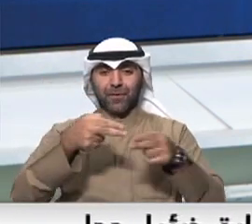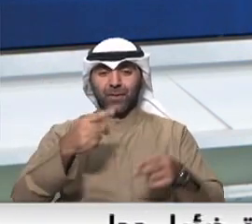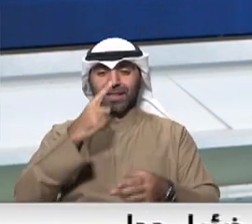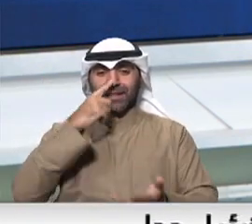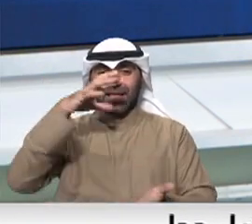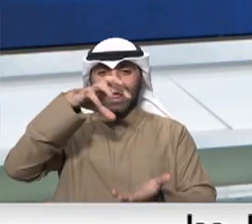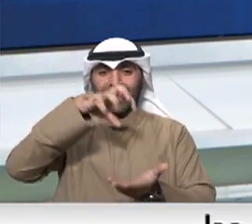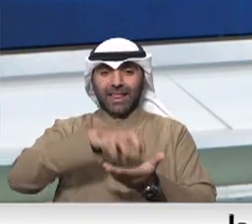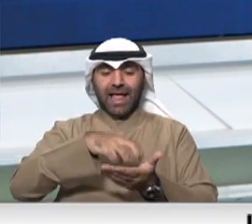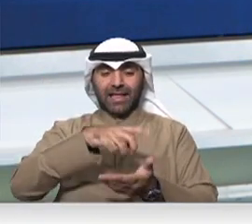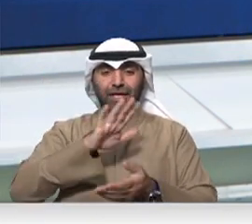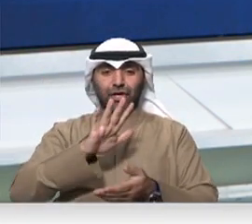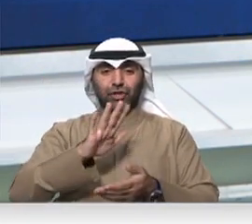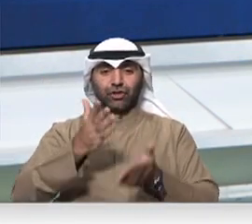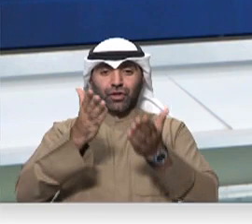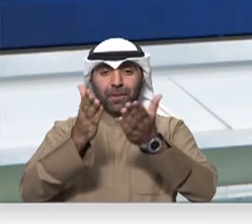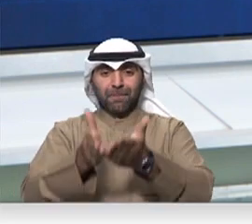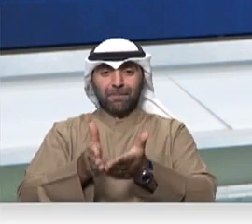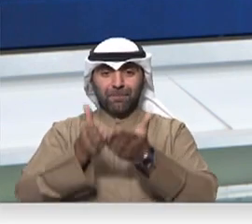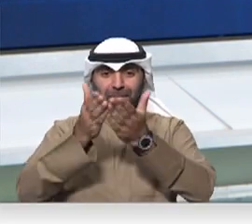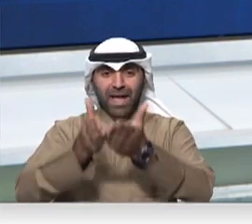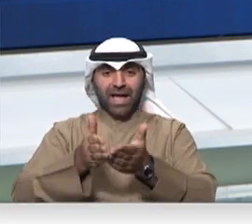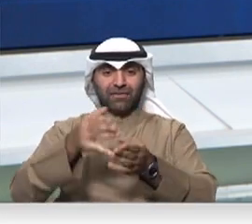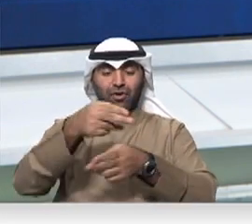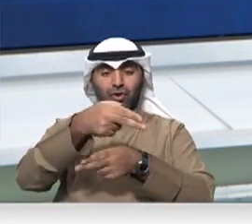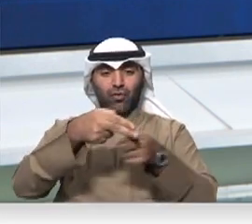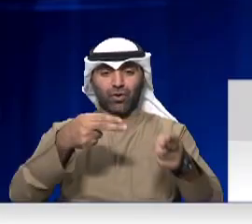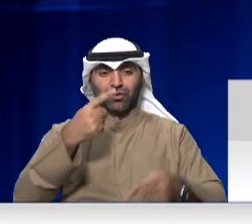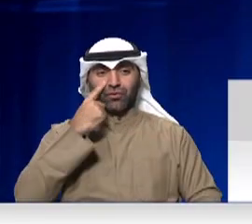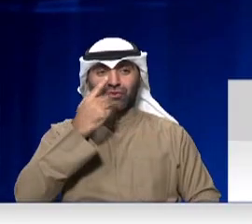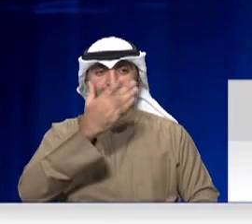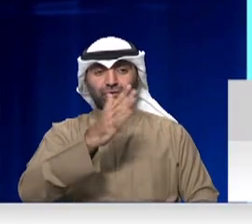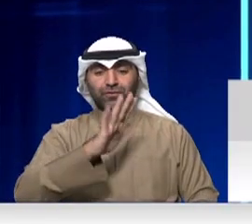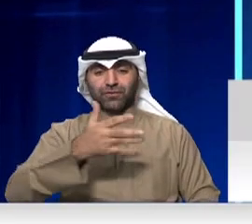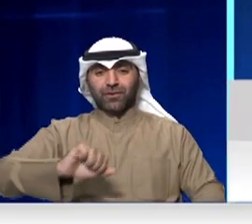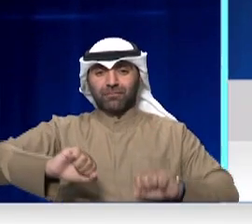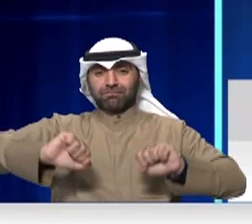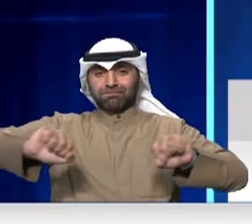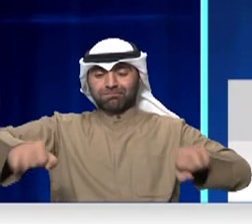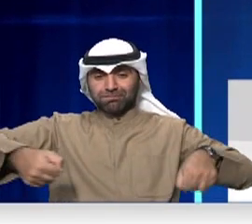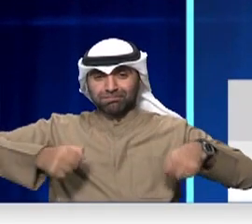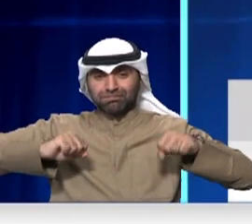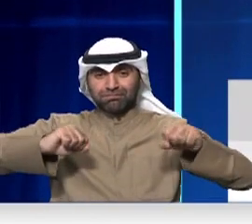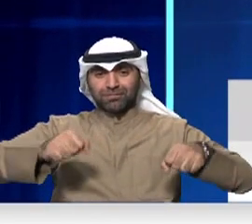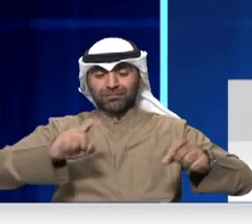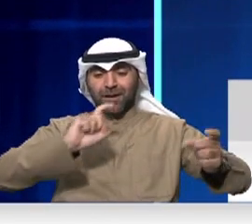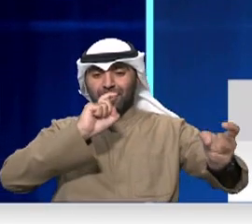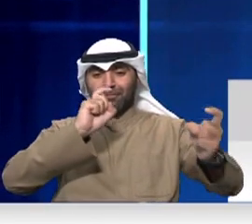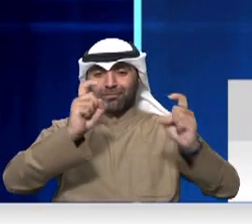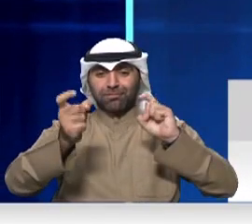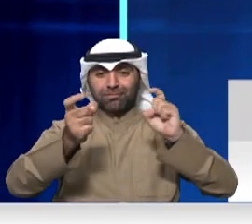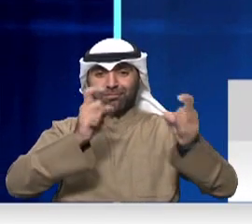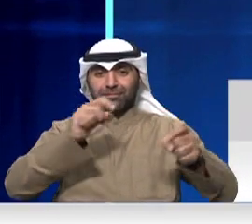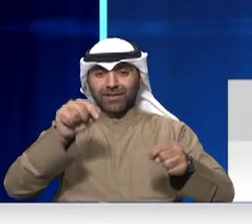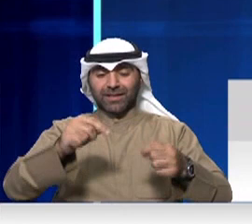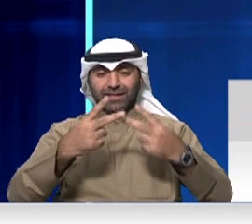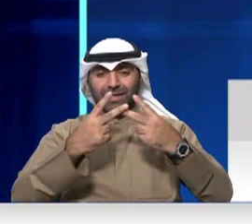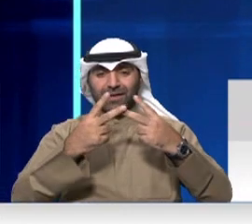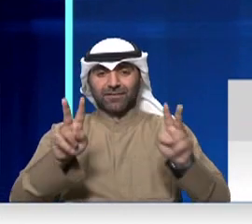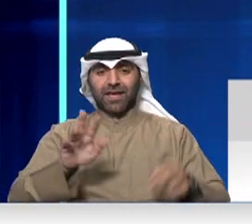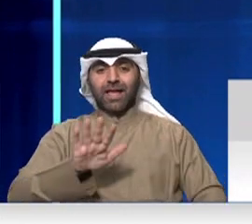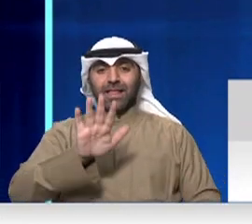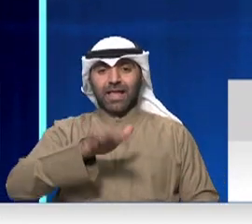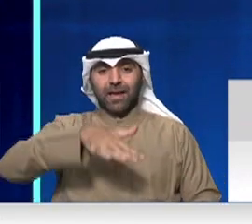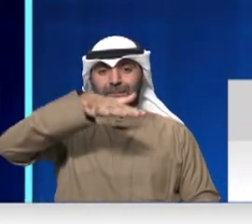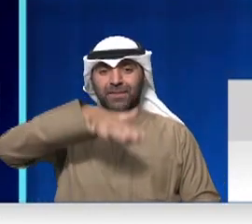البحري الرياضي الكويتية بمشاركة 75 لاعبا ولاعبة يمثلون 13 منتخبا عربيا،